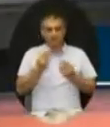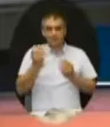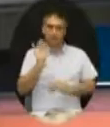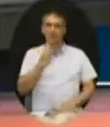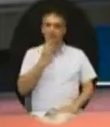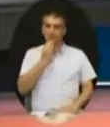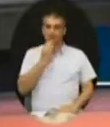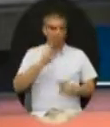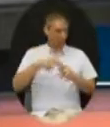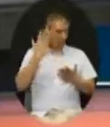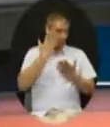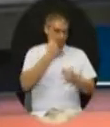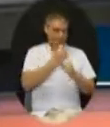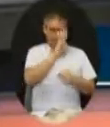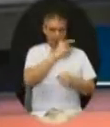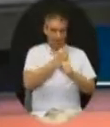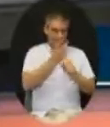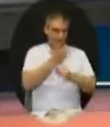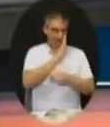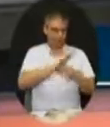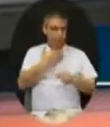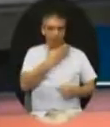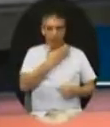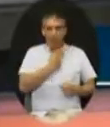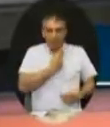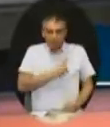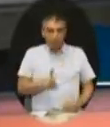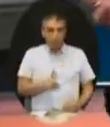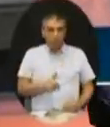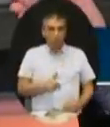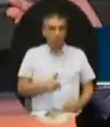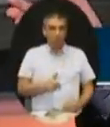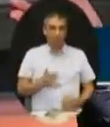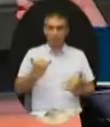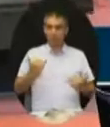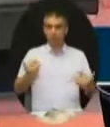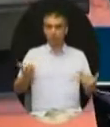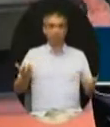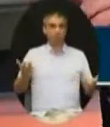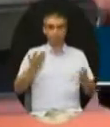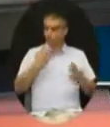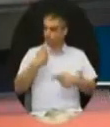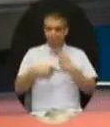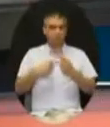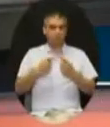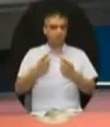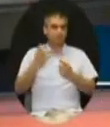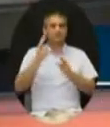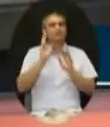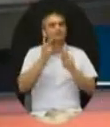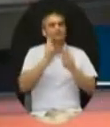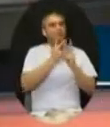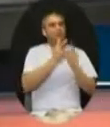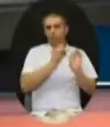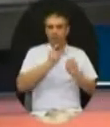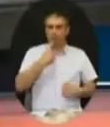למשהו נגד יהודים אחרי שאירופה עברה שואה כזאת. זה היה אסור. פתאום היום, תוך כמה שנים, זה, בחוגים מסוימים,